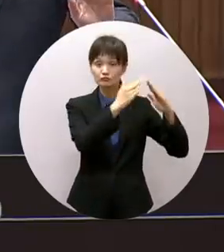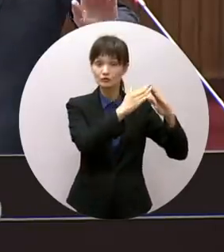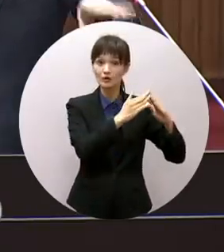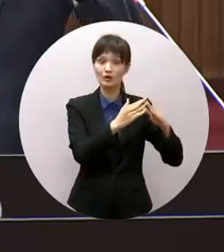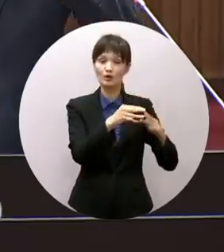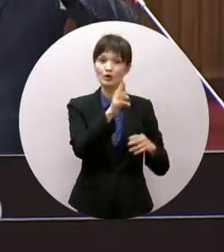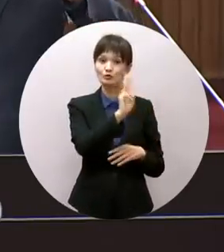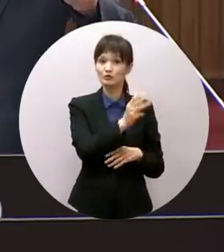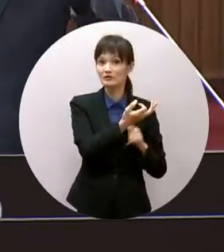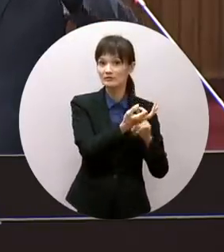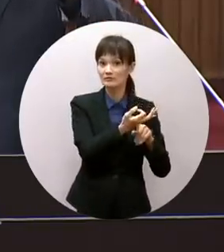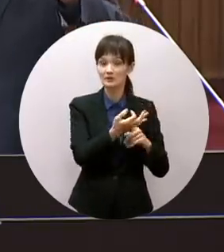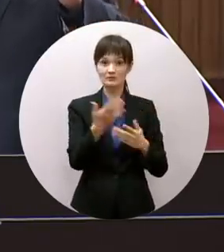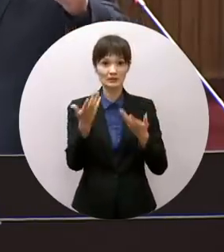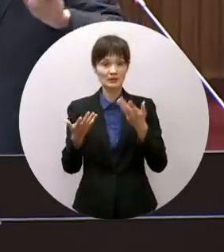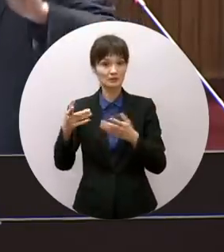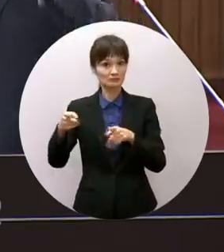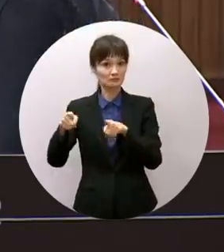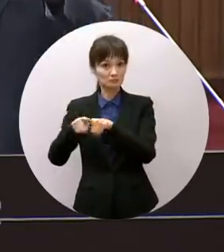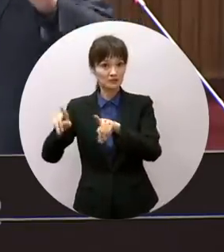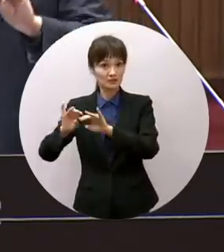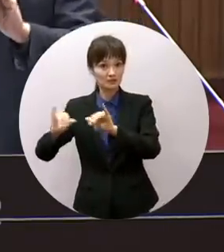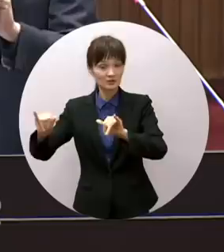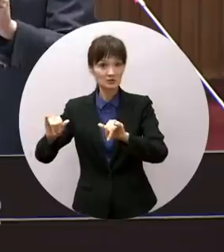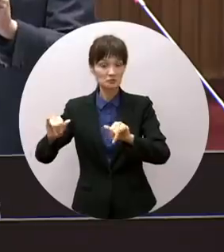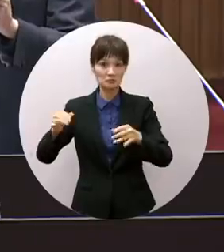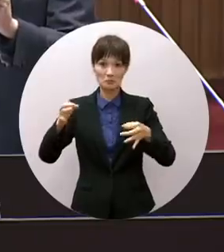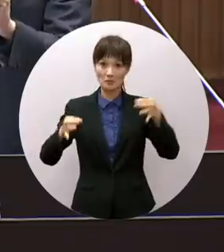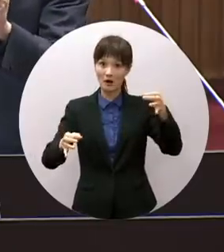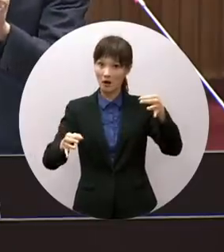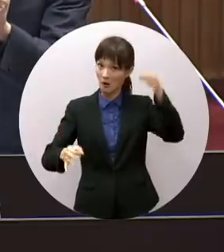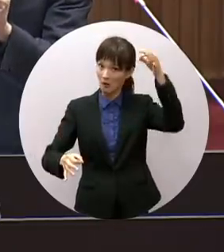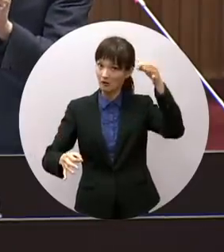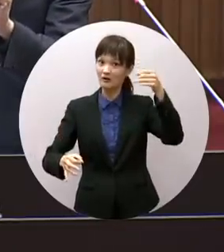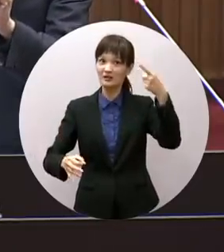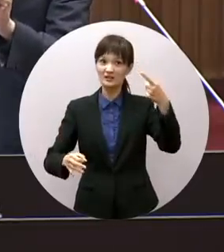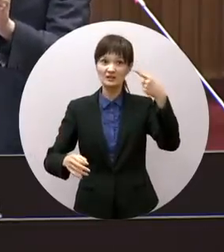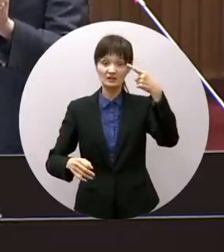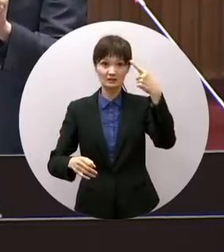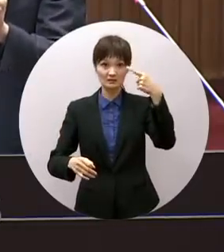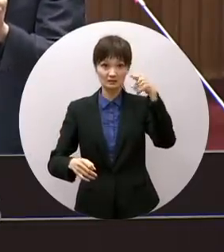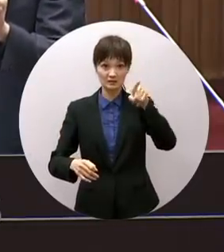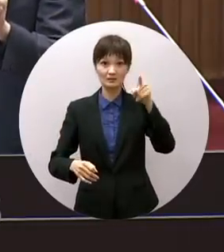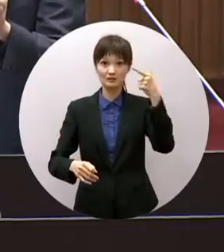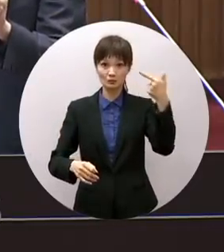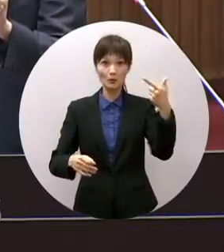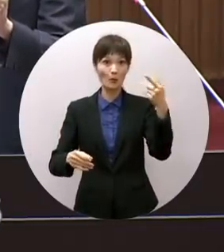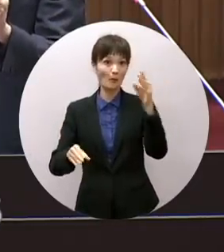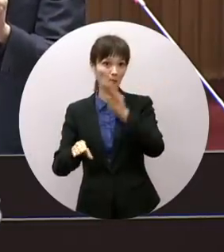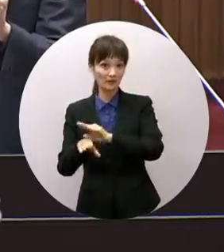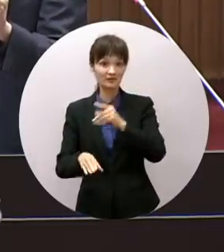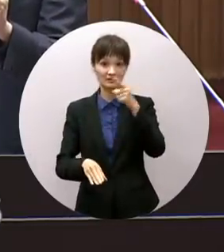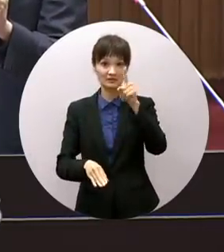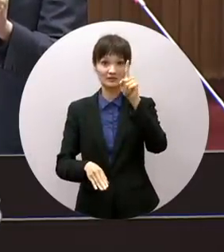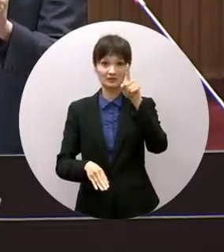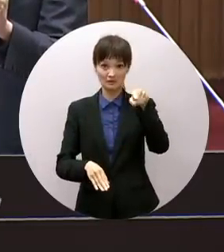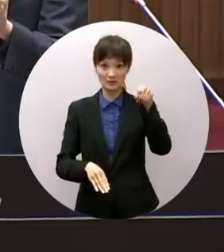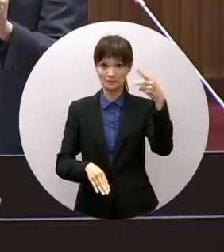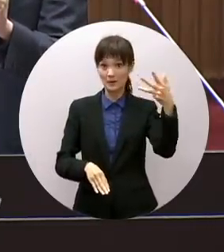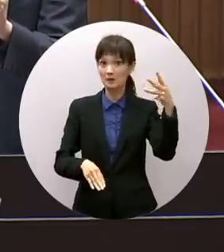是平地的1.6倍、1.8倍，因为它还有一些加压站的问题啊，所以